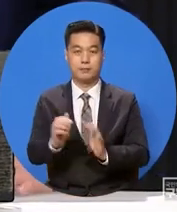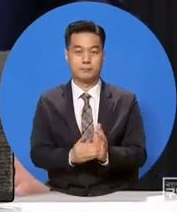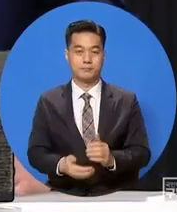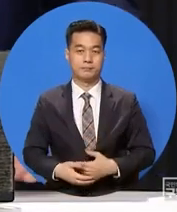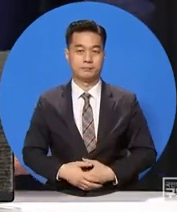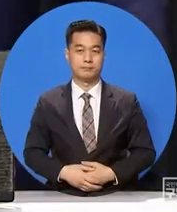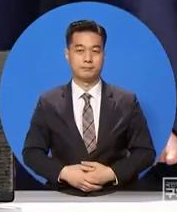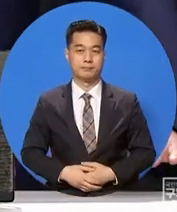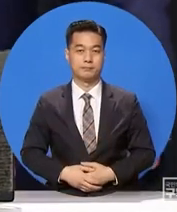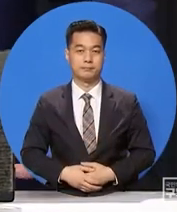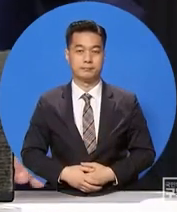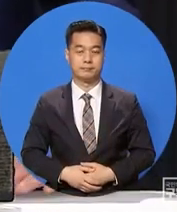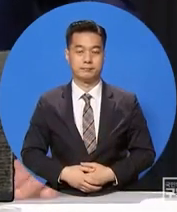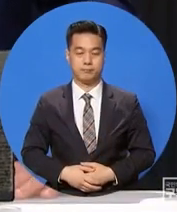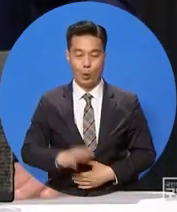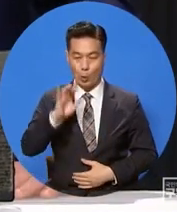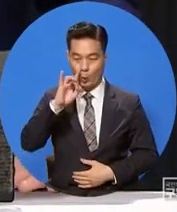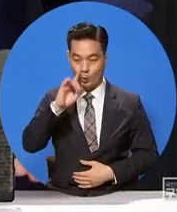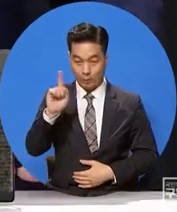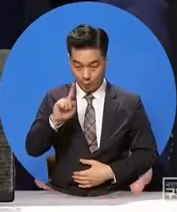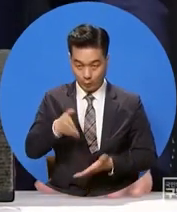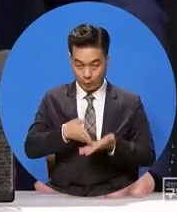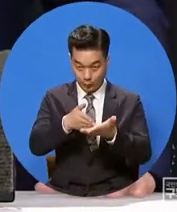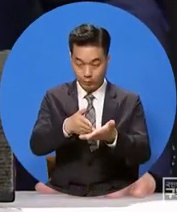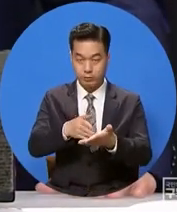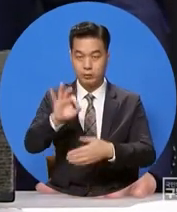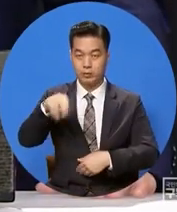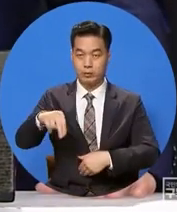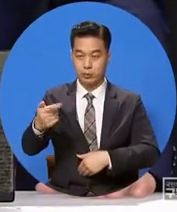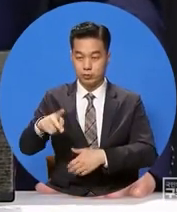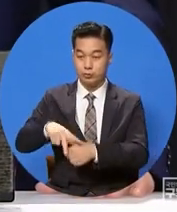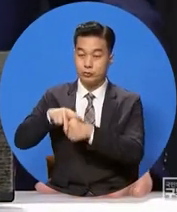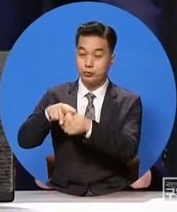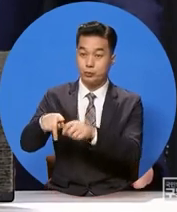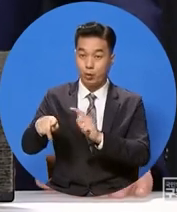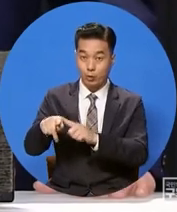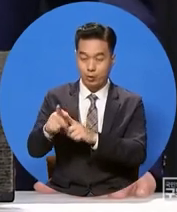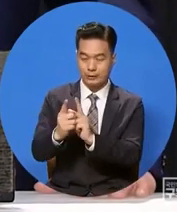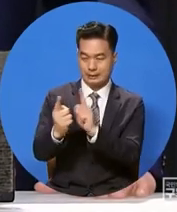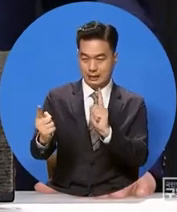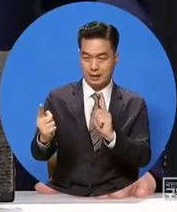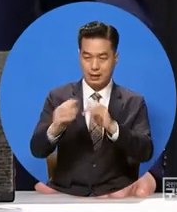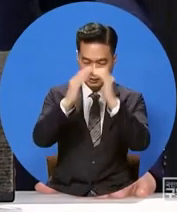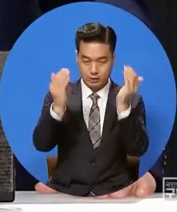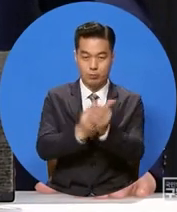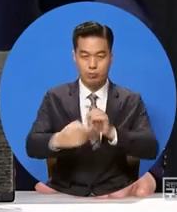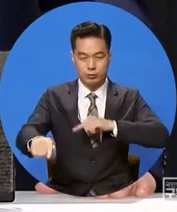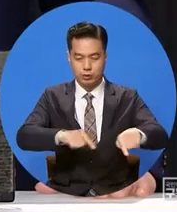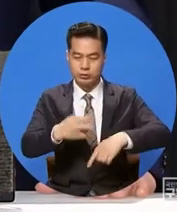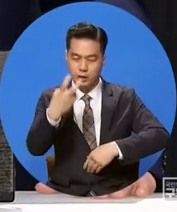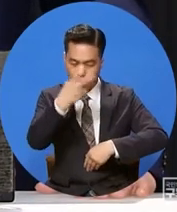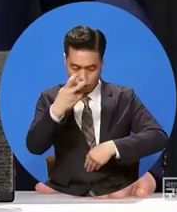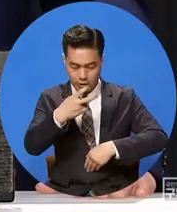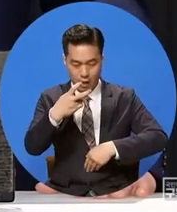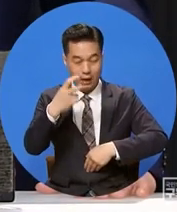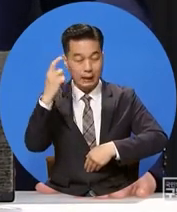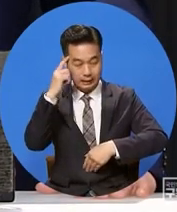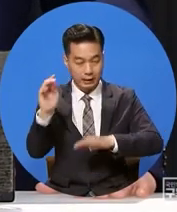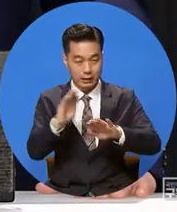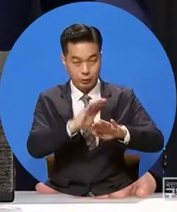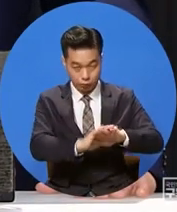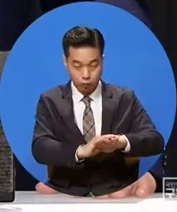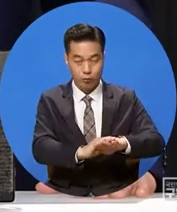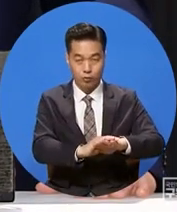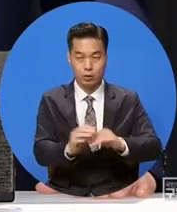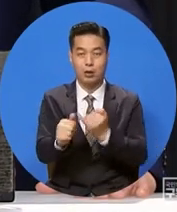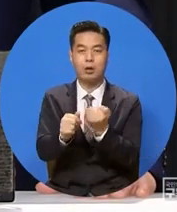좋습니다. 그럼 이거 한번 물어봅시다. 네. 지금 윤 후보의 상대로 한 거는 전부 네. 정치 수사라고 그래 가정을 합시다. 네.